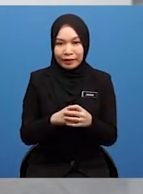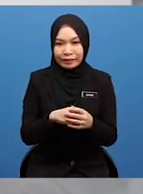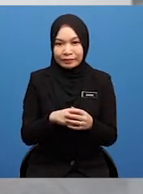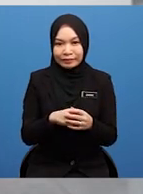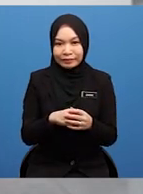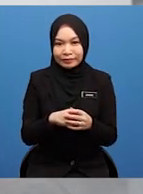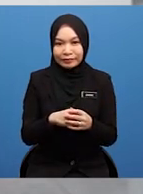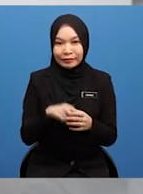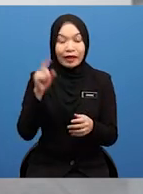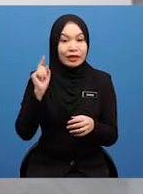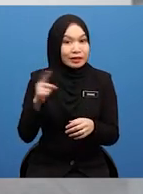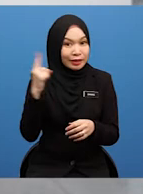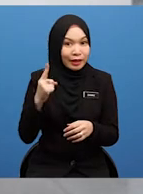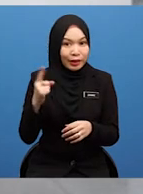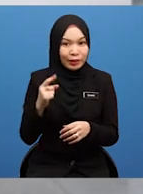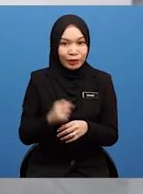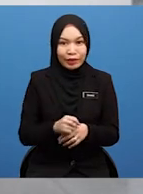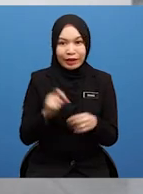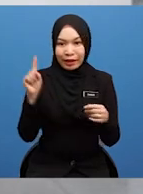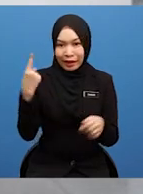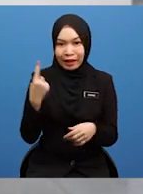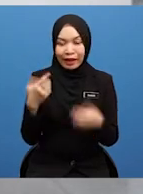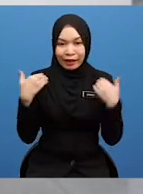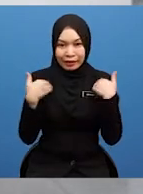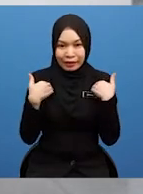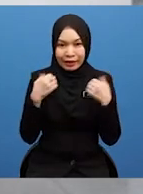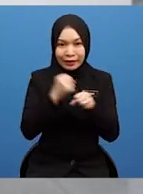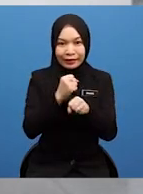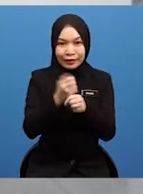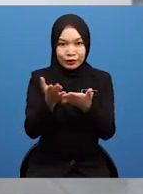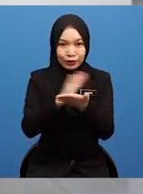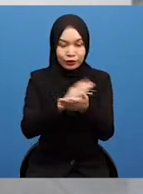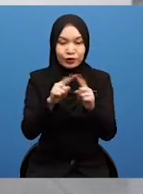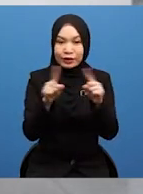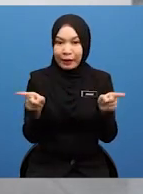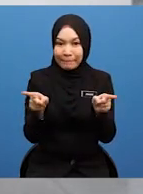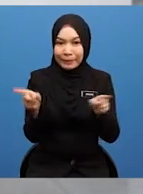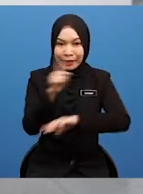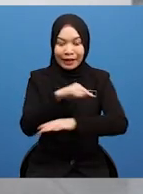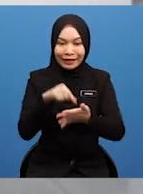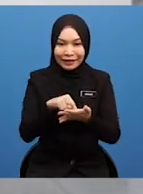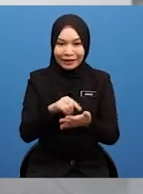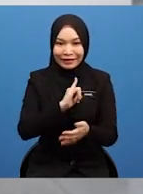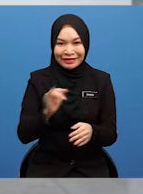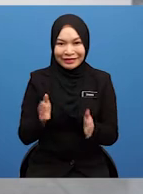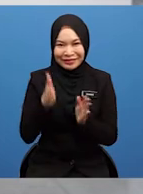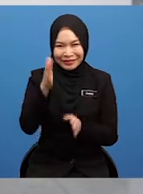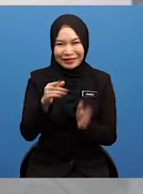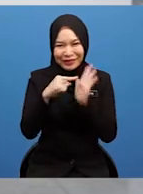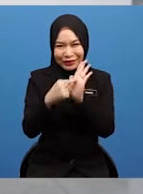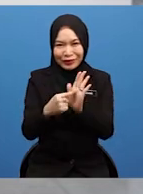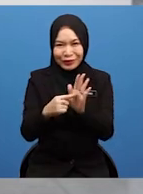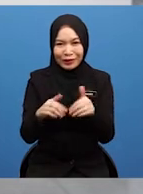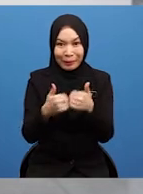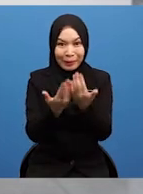ada kerja khusus saja markas pakai itu saja gila menuju peragaan dan juga apa merah Iya